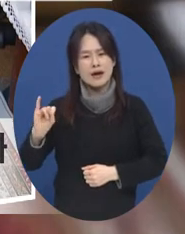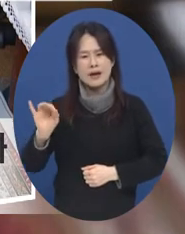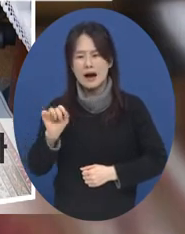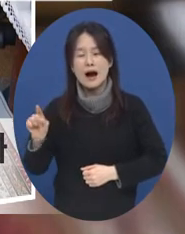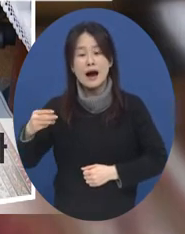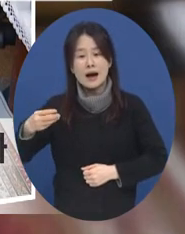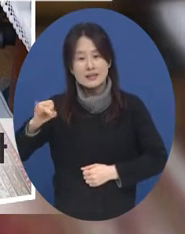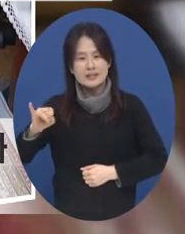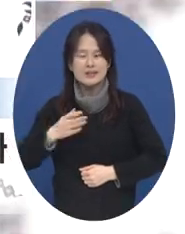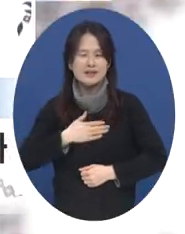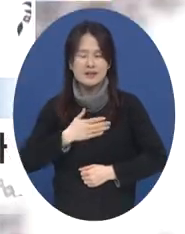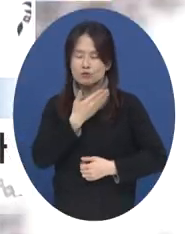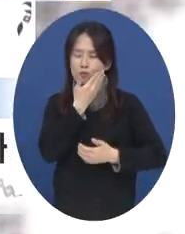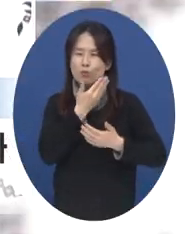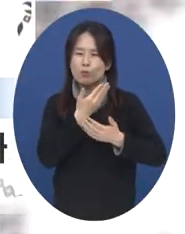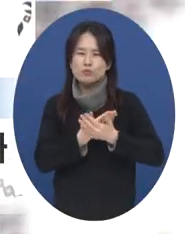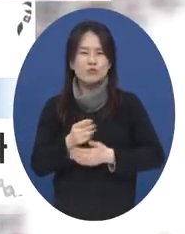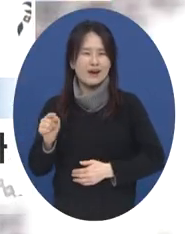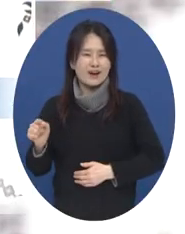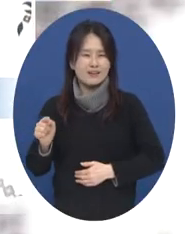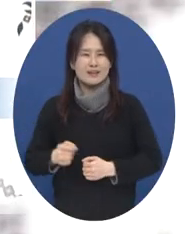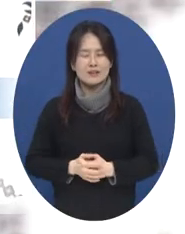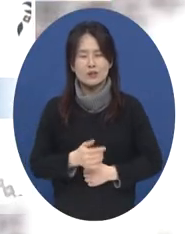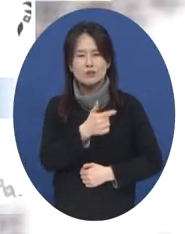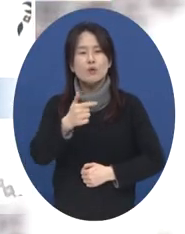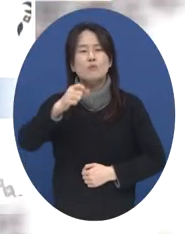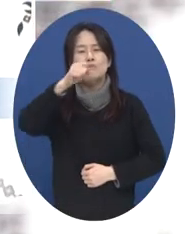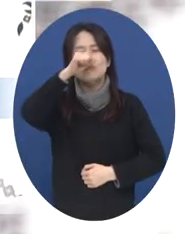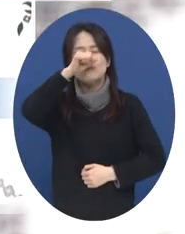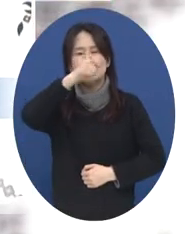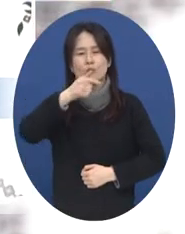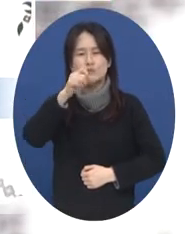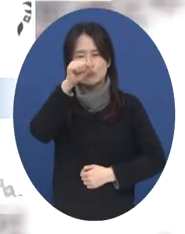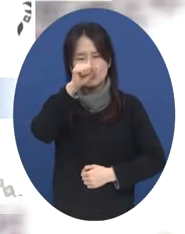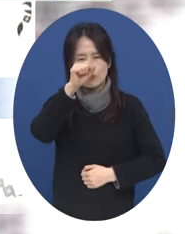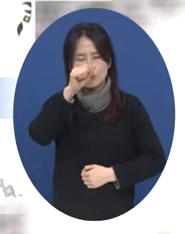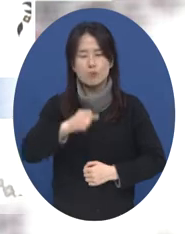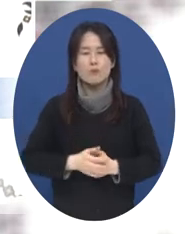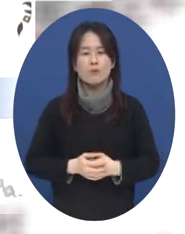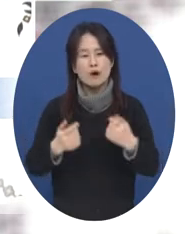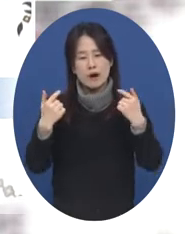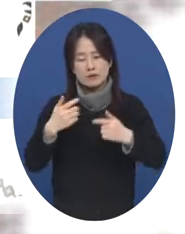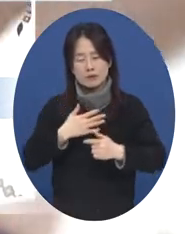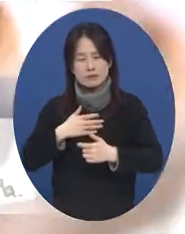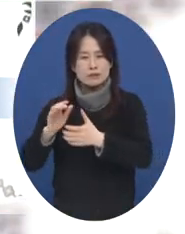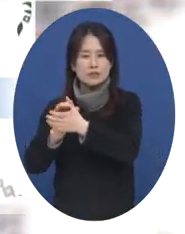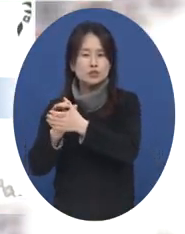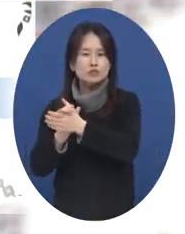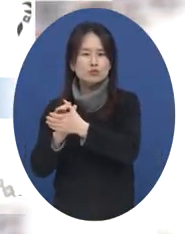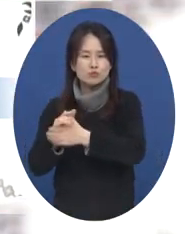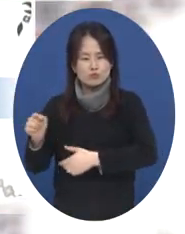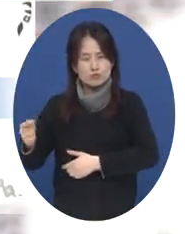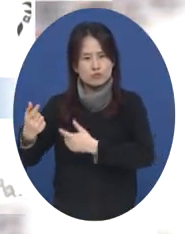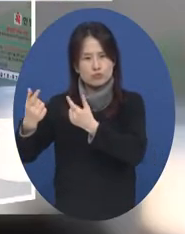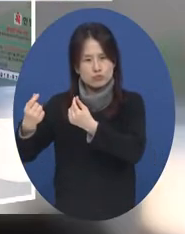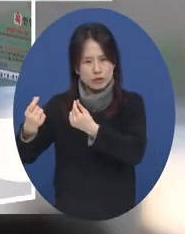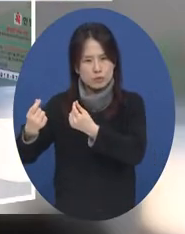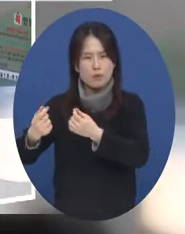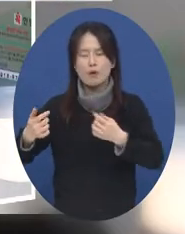수 중앙이 사람이라고 너무 좋아요 너무 좋고 항상 나한테